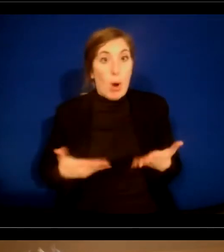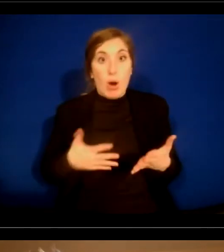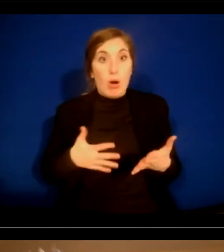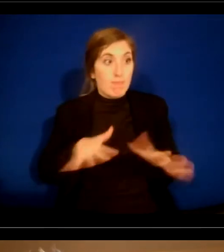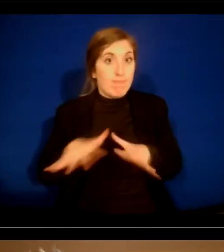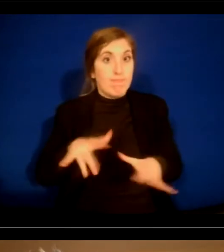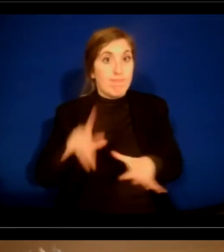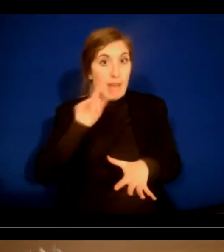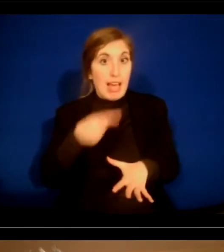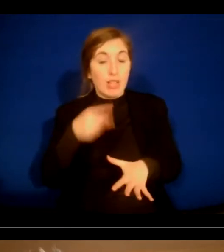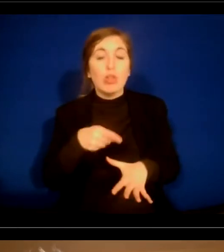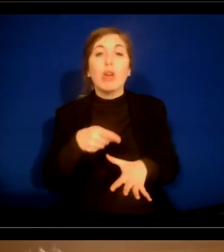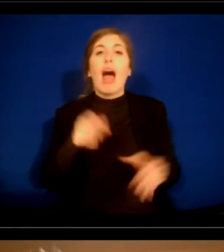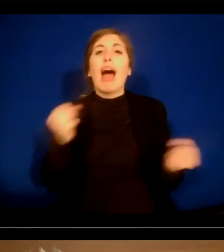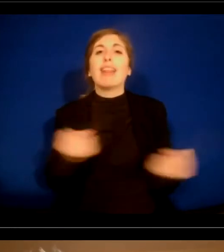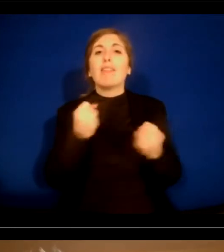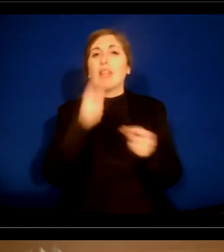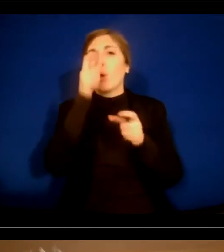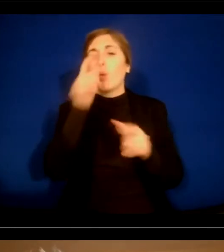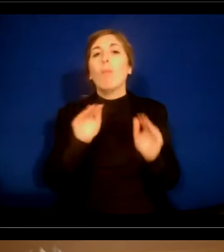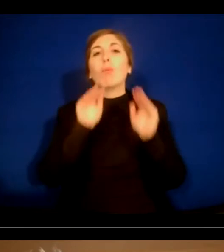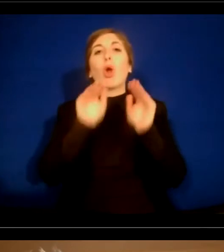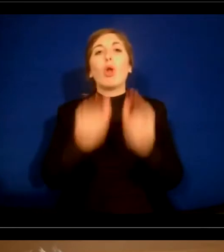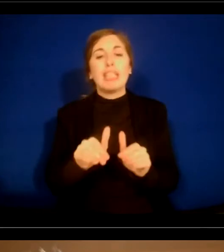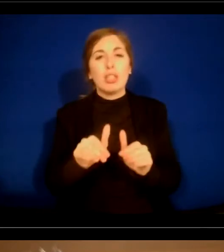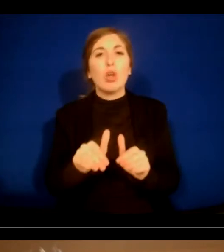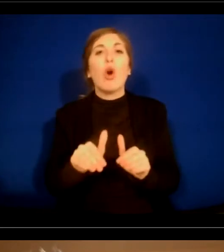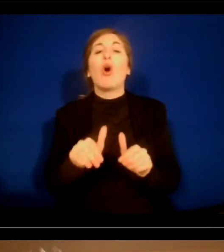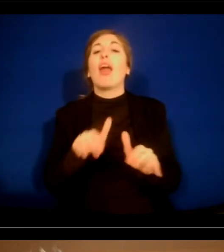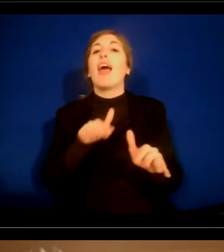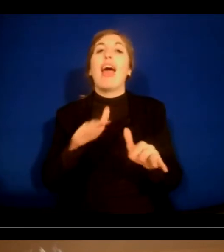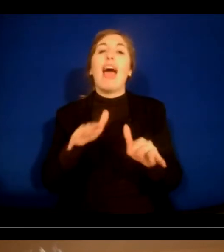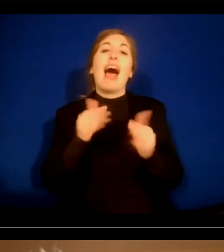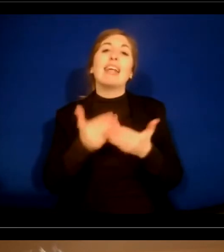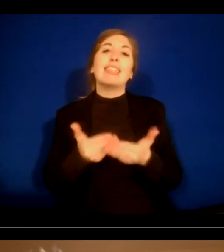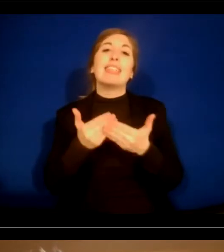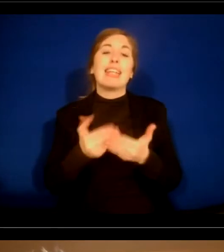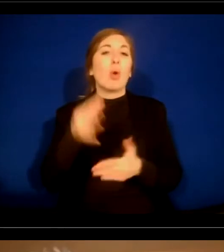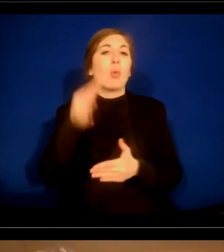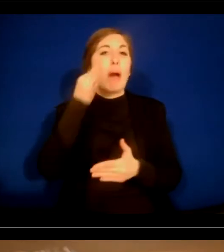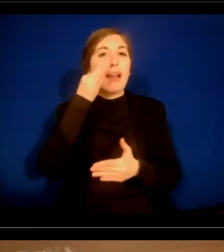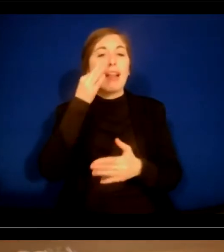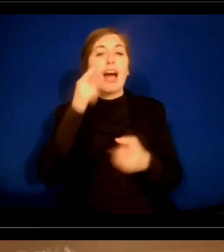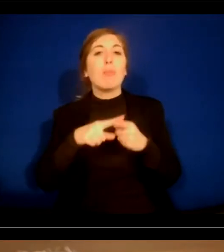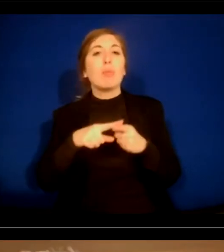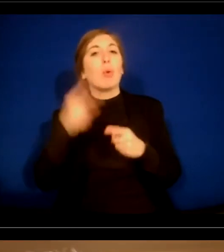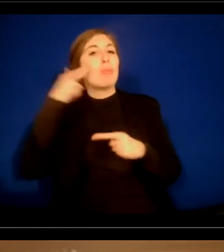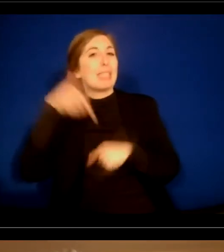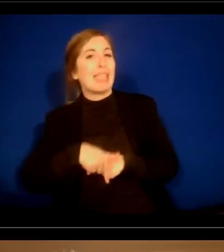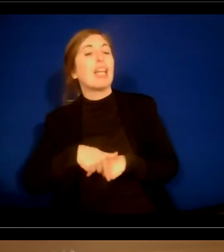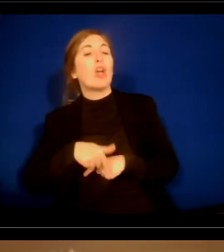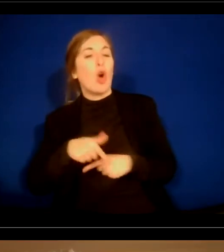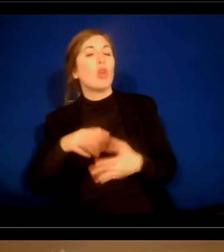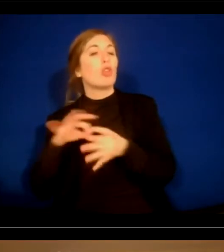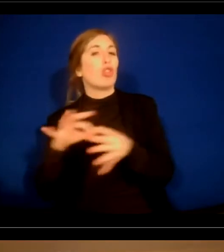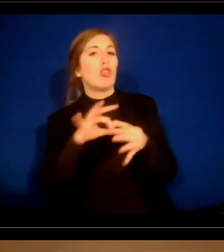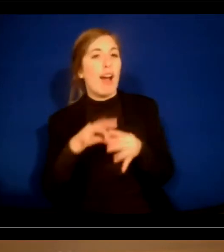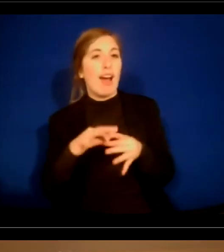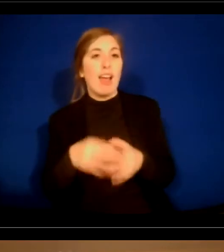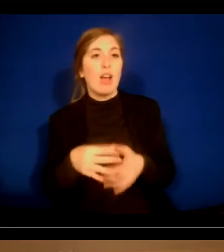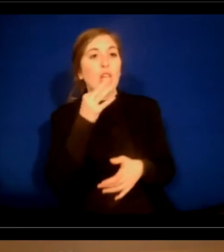di protezione umanitaria e di assistenza psicosociale. Quindi, Davide, sì, questo sarà anche un po'